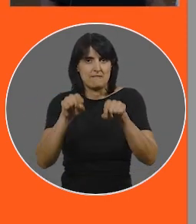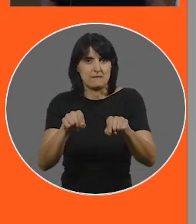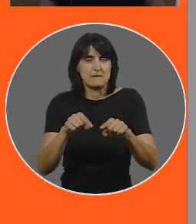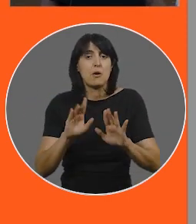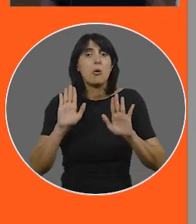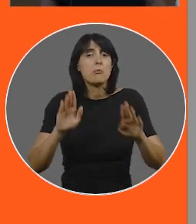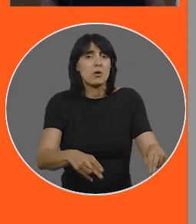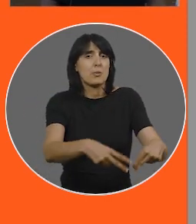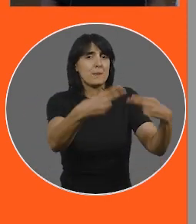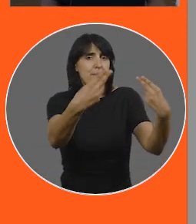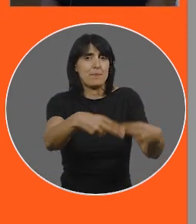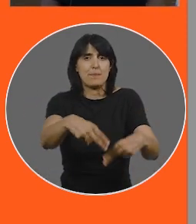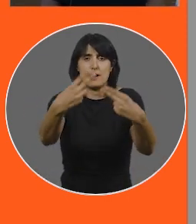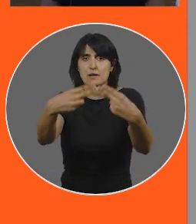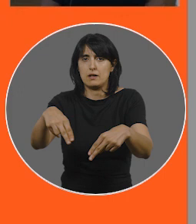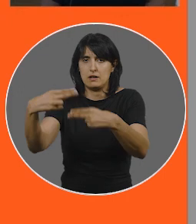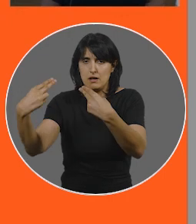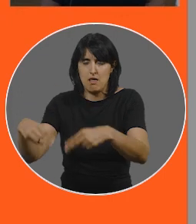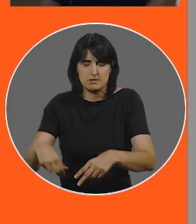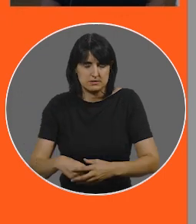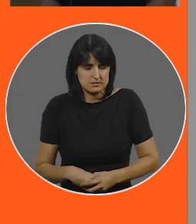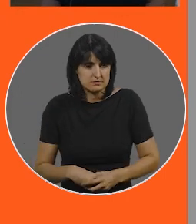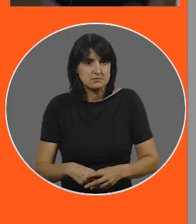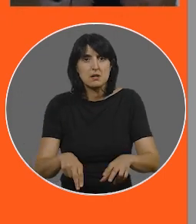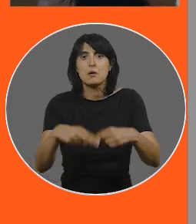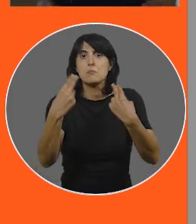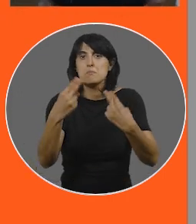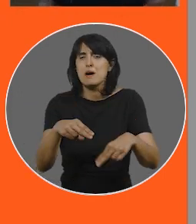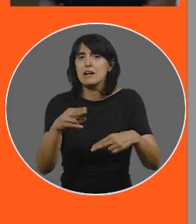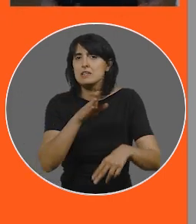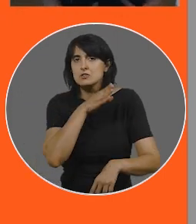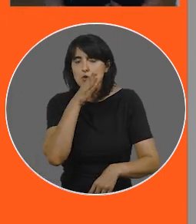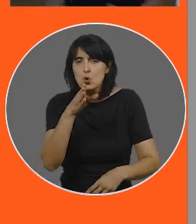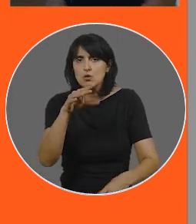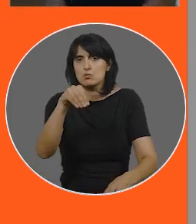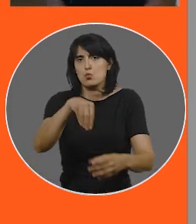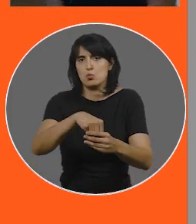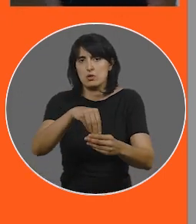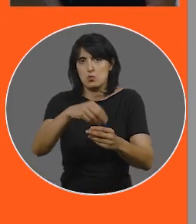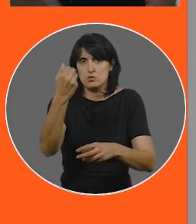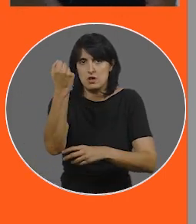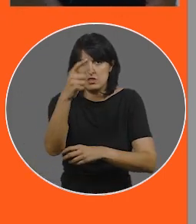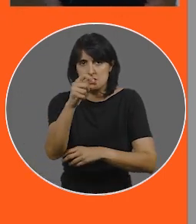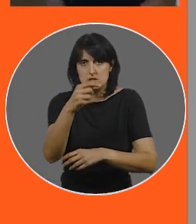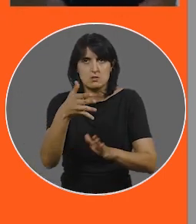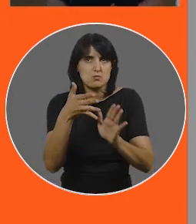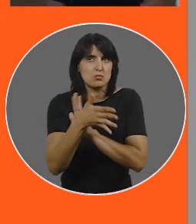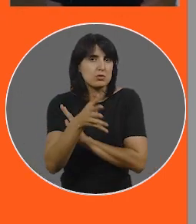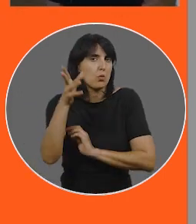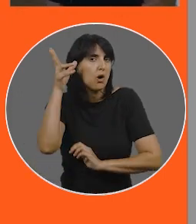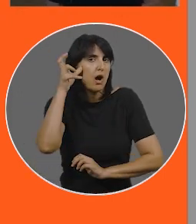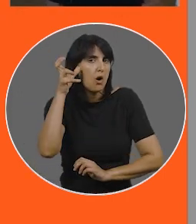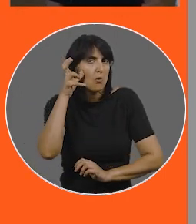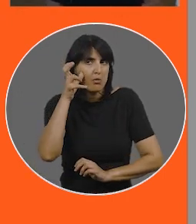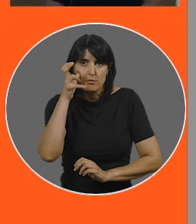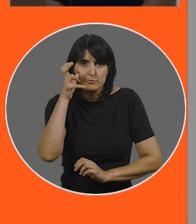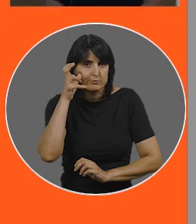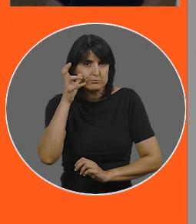podem trobar moltes barreres. Podem trobar barreres en aquests continguts digitals perquè no sentim